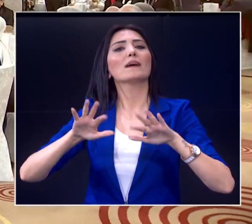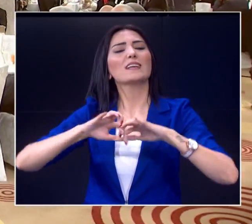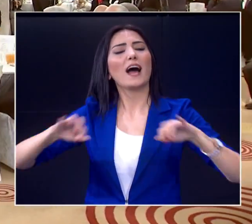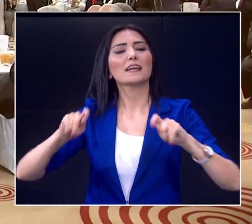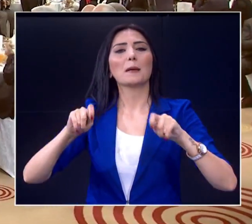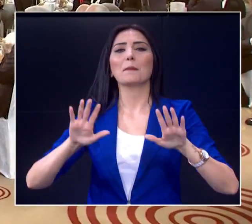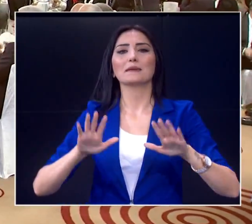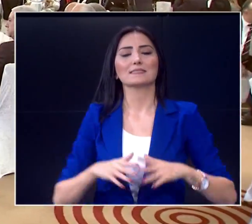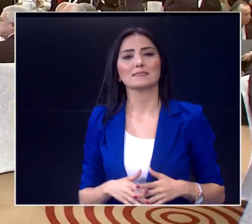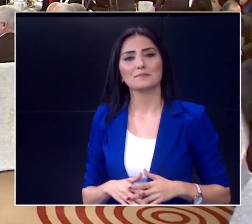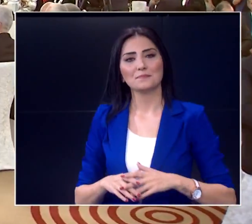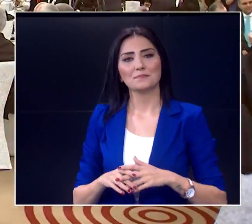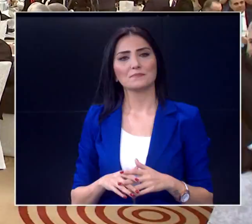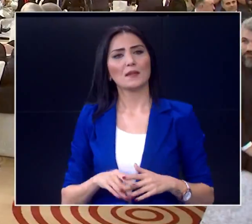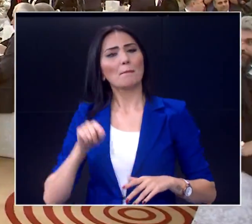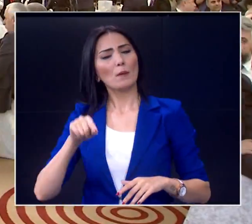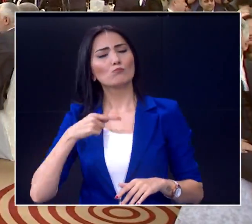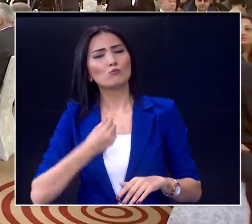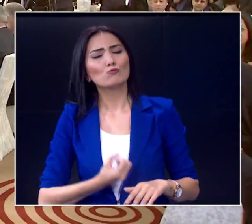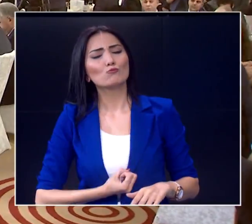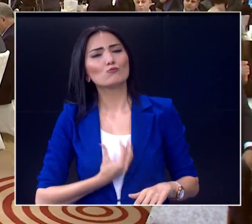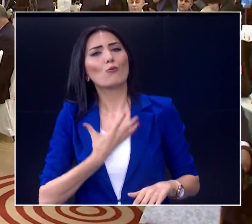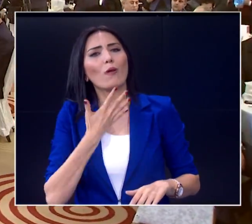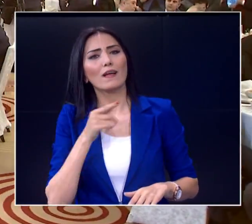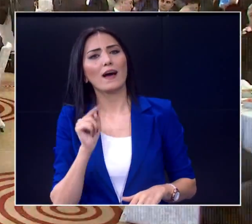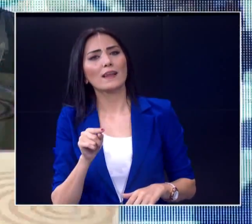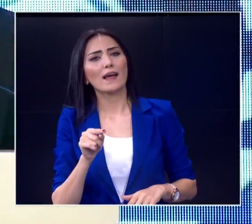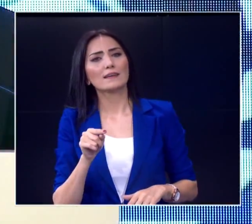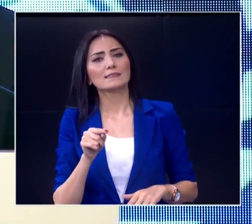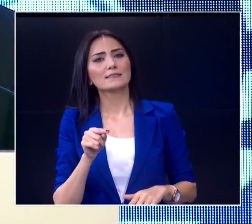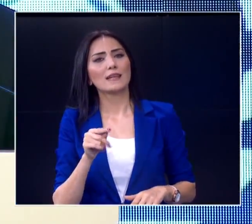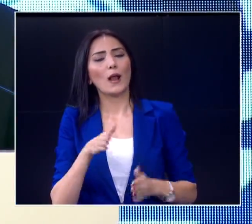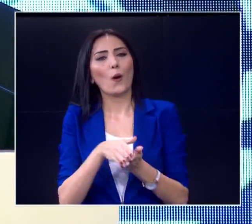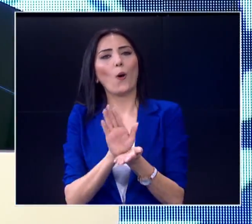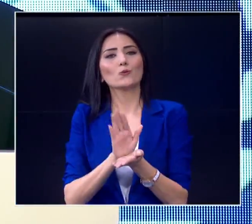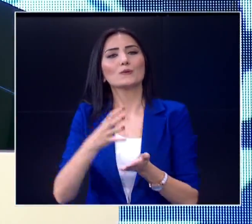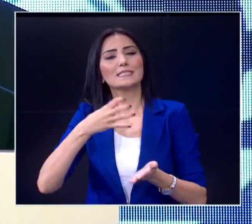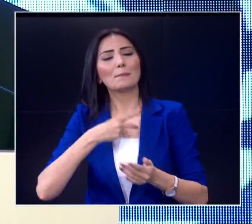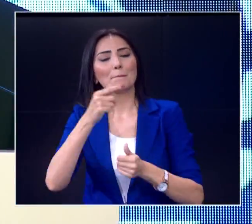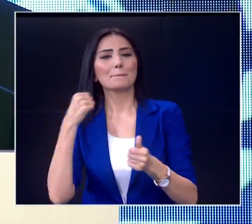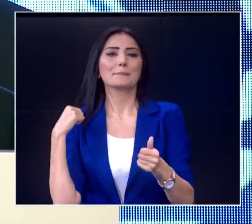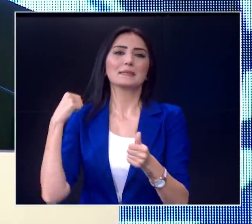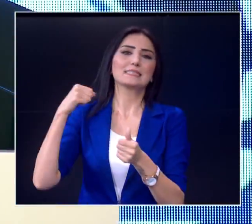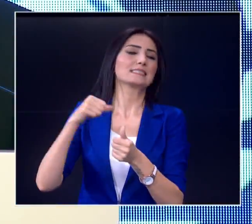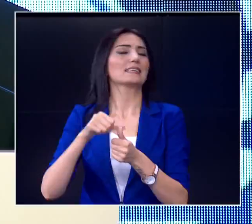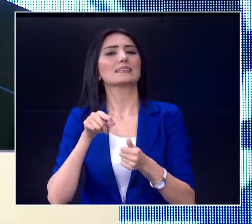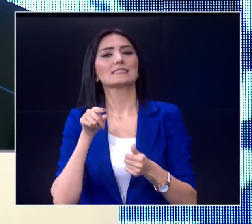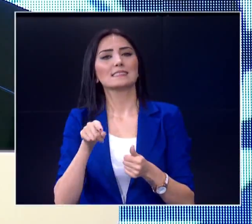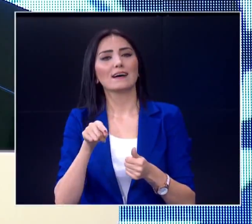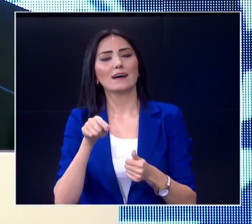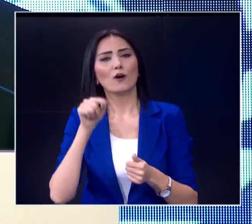ayrıştıramaz. Ben bu duygularla ödül sahiplerini bir kez daha